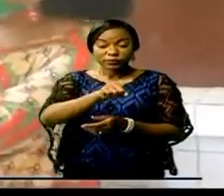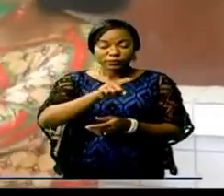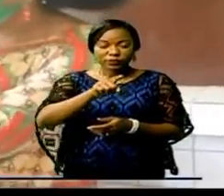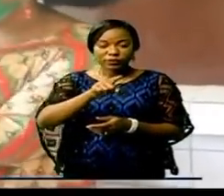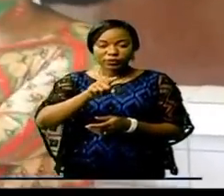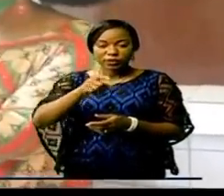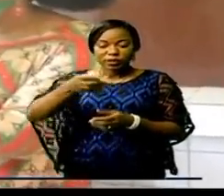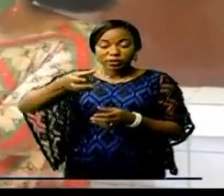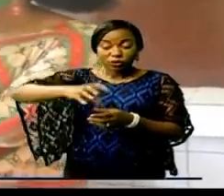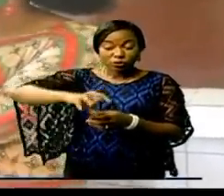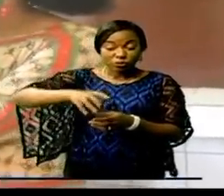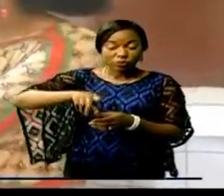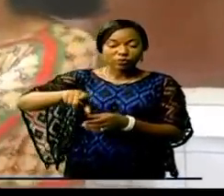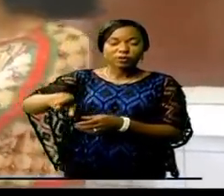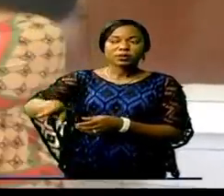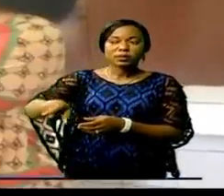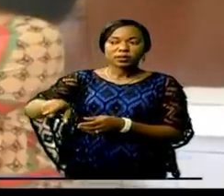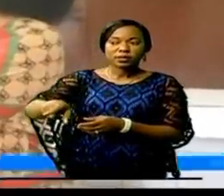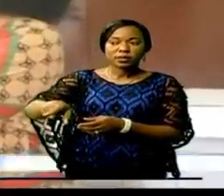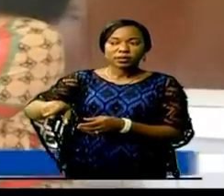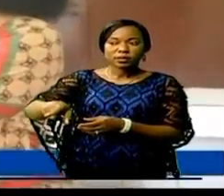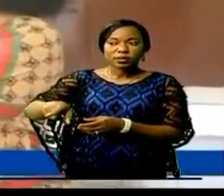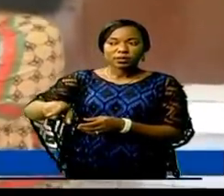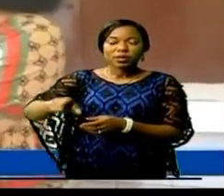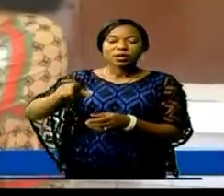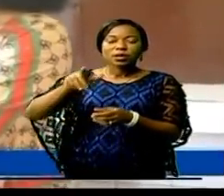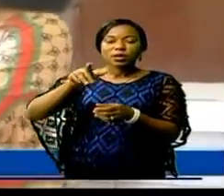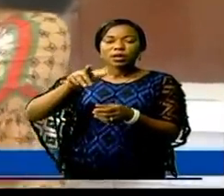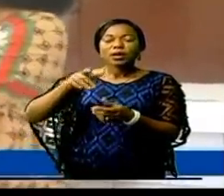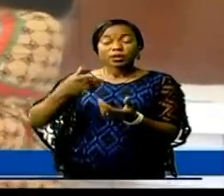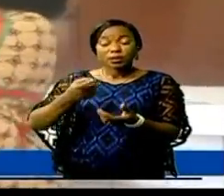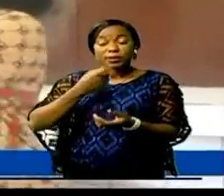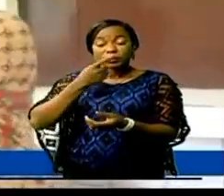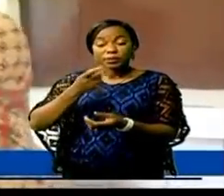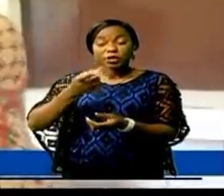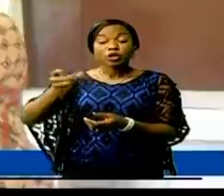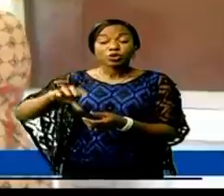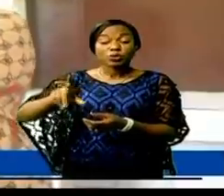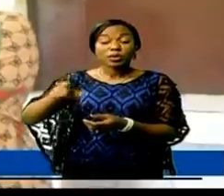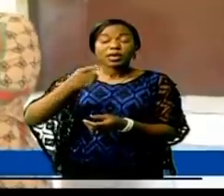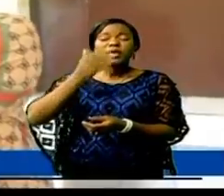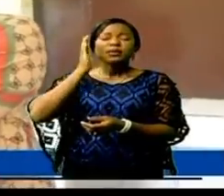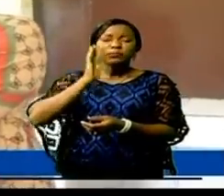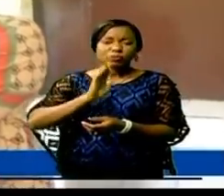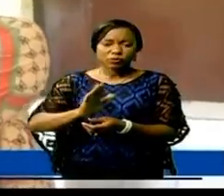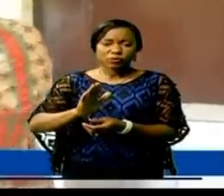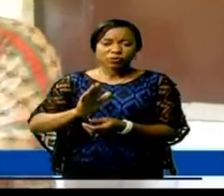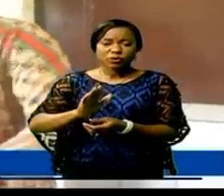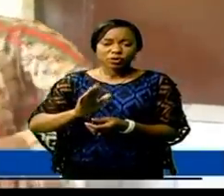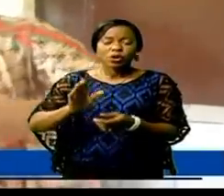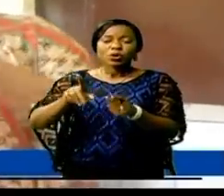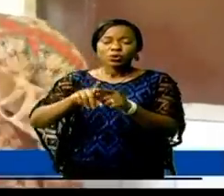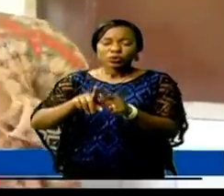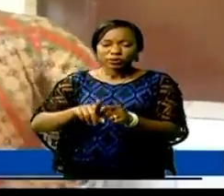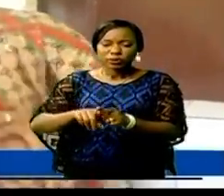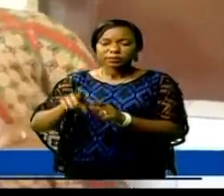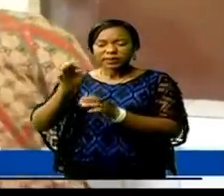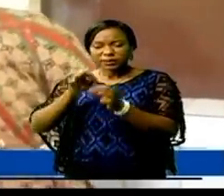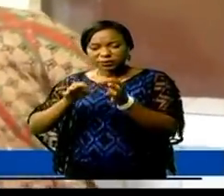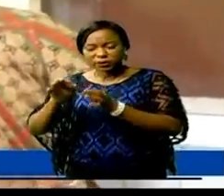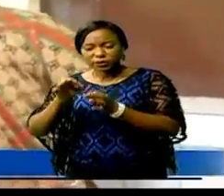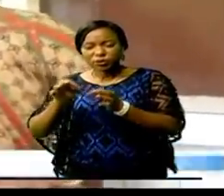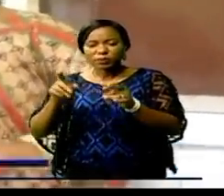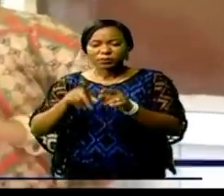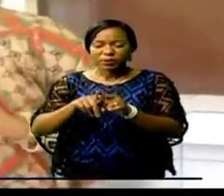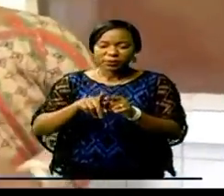sort des forages, on m'a dit que la nappe d'eau est bonne, on nous a donné les caractéristiques de ces forages, on n'a pas eu la nappe